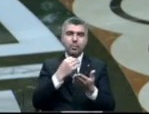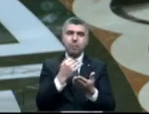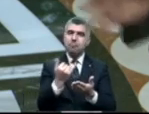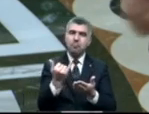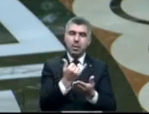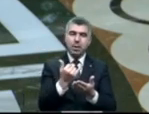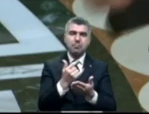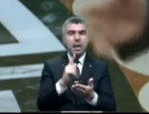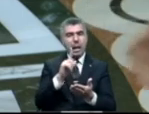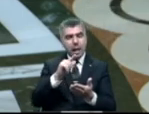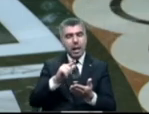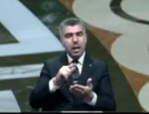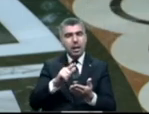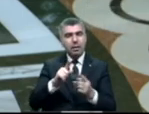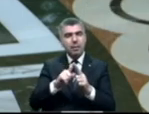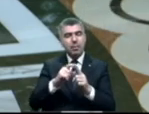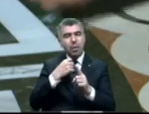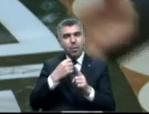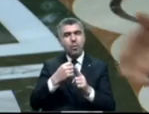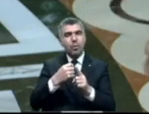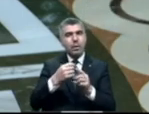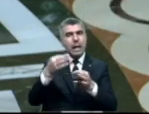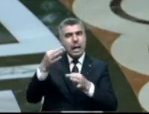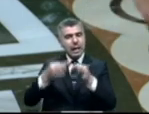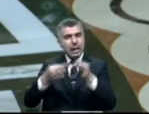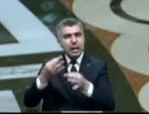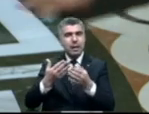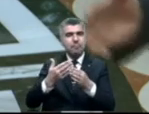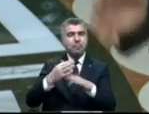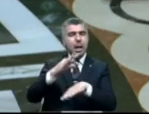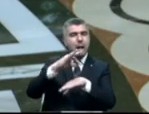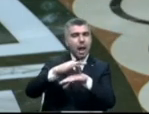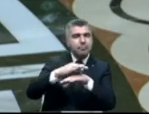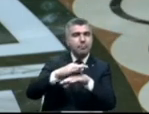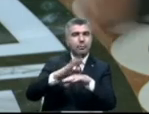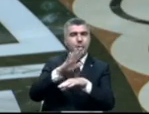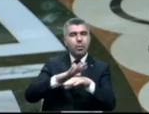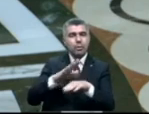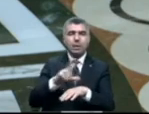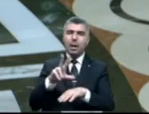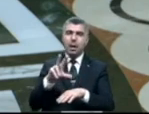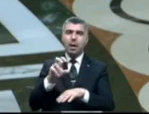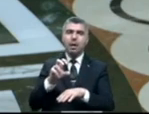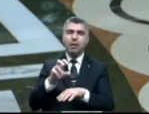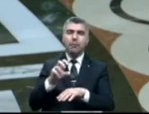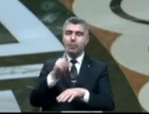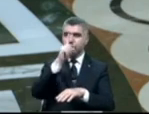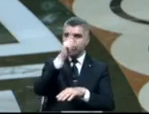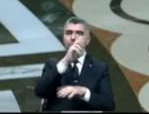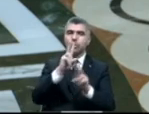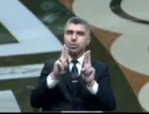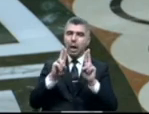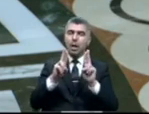يعني كاين المسائل اللي كندخلوا عليه فيها، هذا الشيء ديال الحليب وديال اللحوم راه عرفتوا السيد المستشار المحترم ان شاء الله غادي